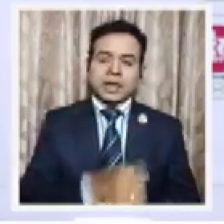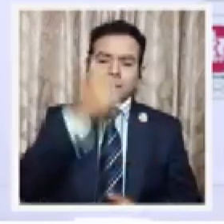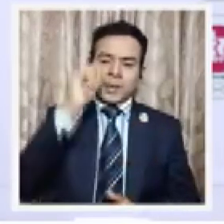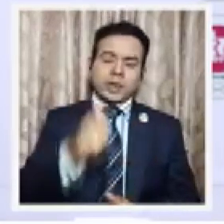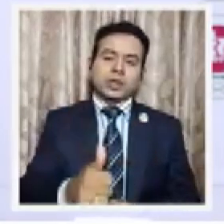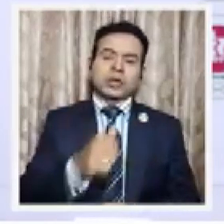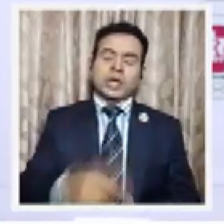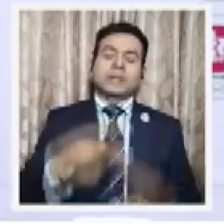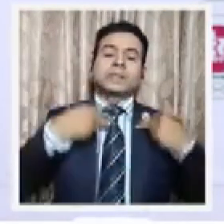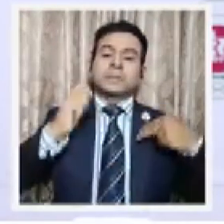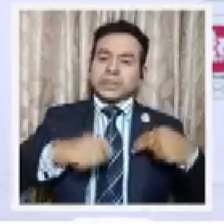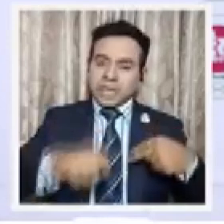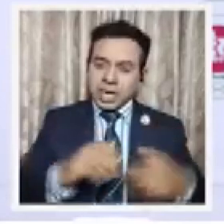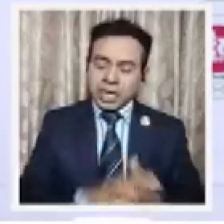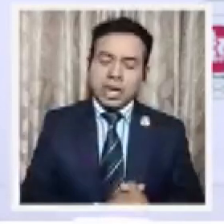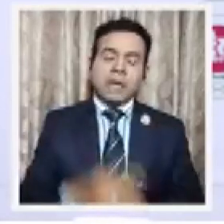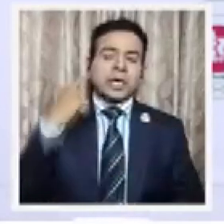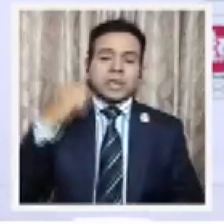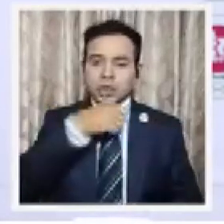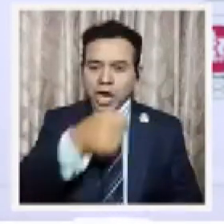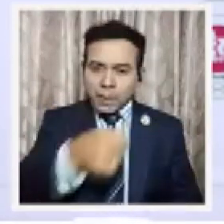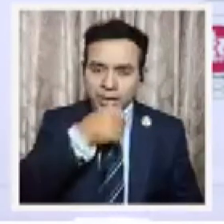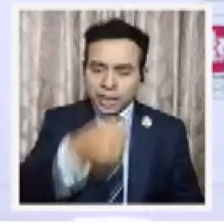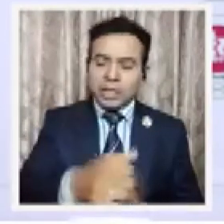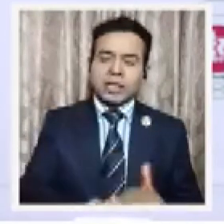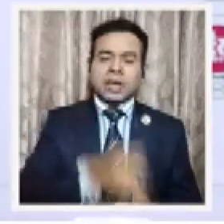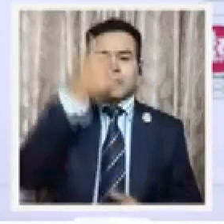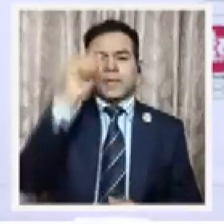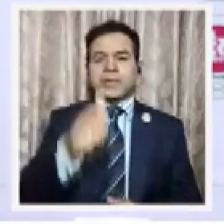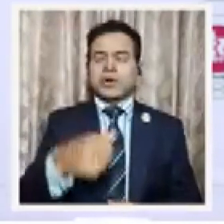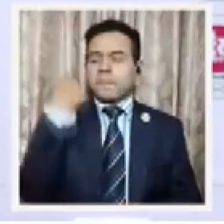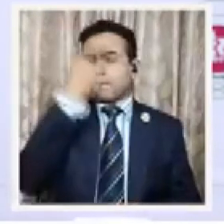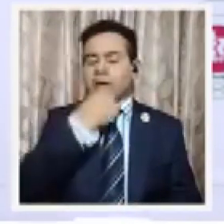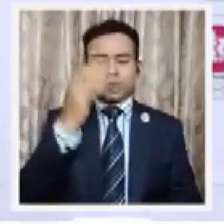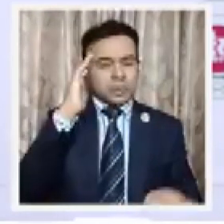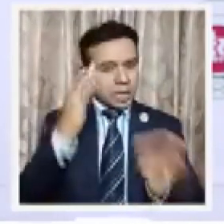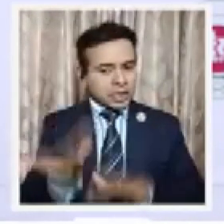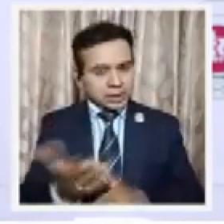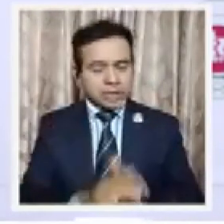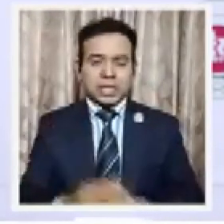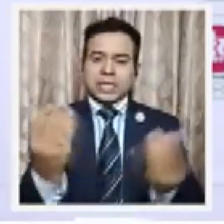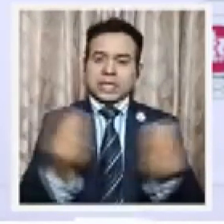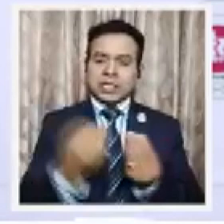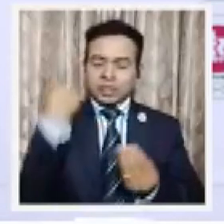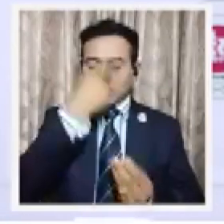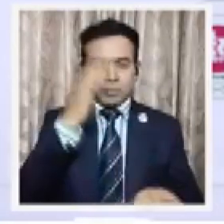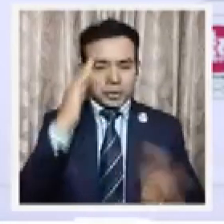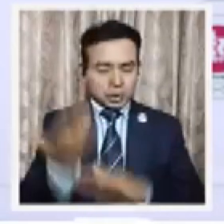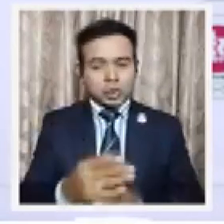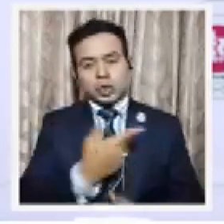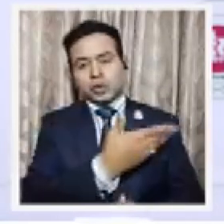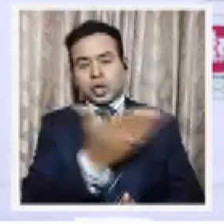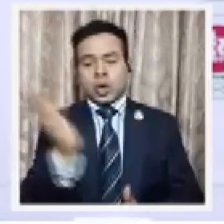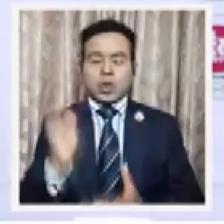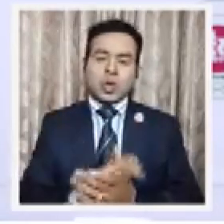যেমন আইনশৃঙ্খলা বাহিনীর ব্যক্তিবর্গ, পুলিশ প্রশাসন থেকে, বিচার বিভাগ থেকে, সাংবাদিকবৃন্দ